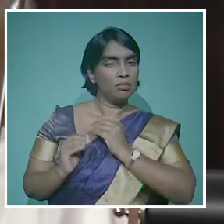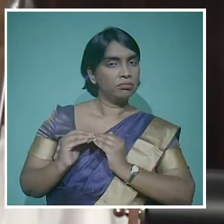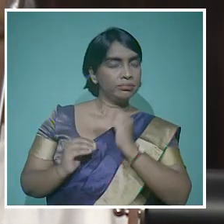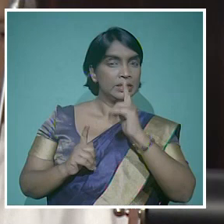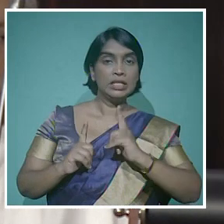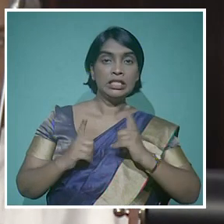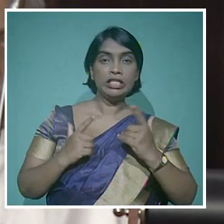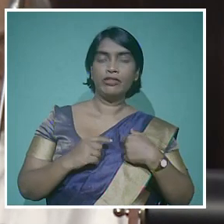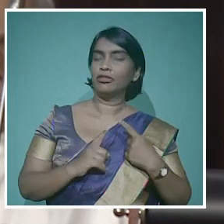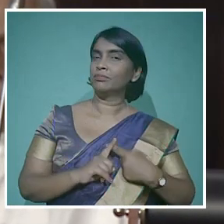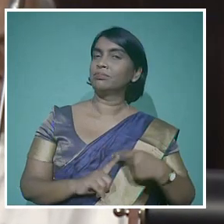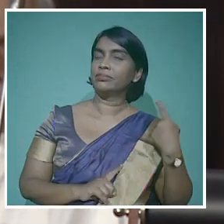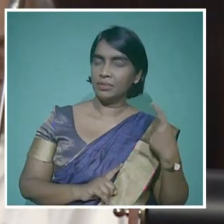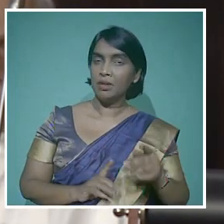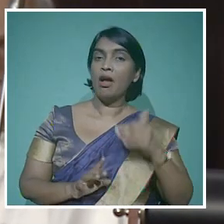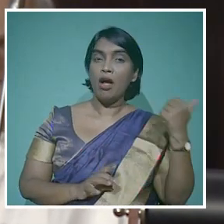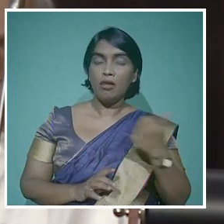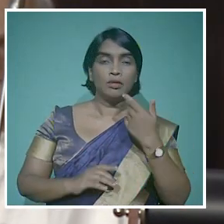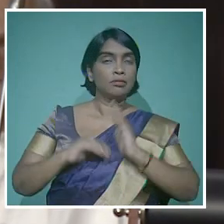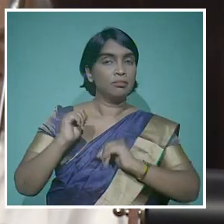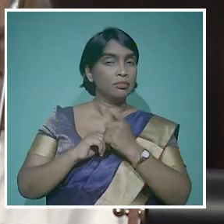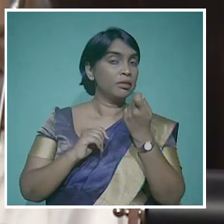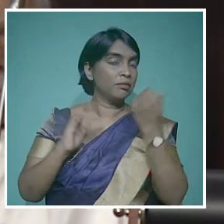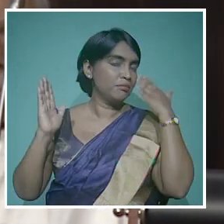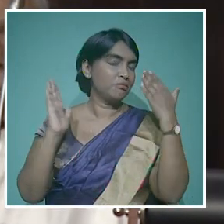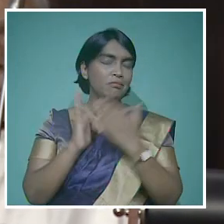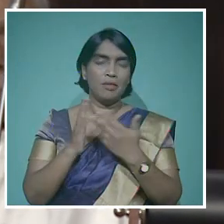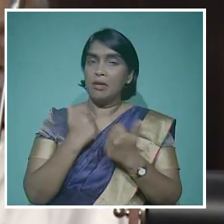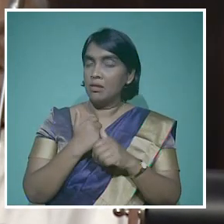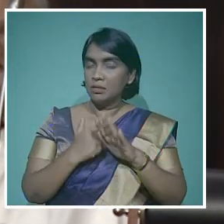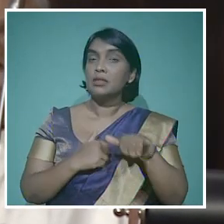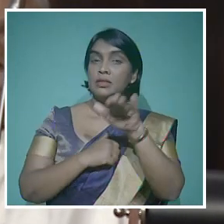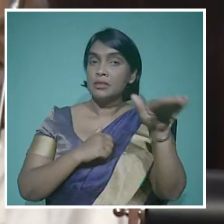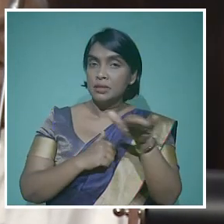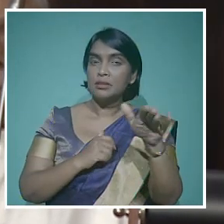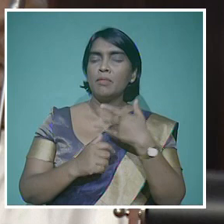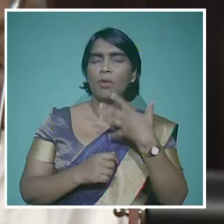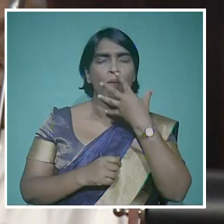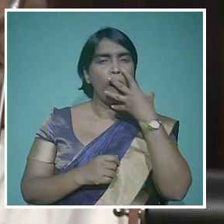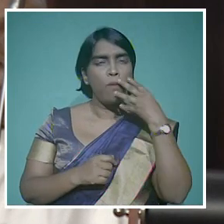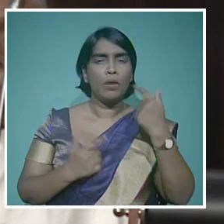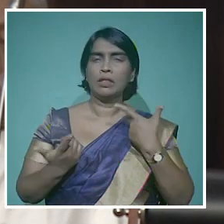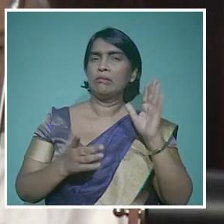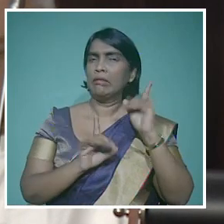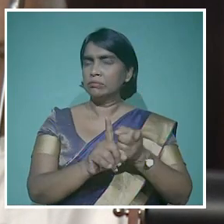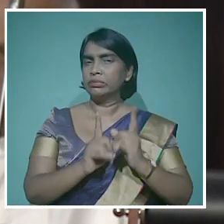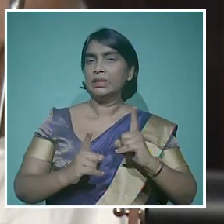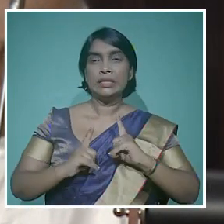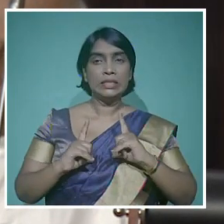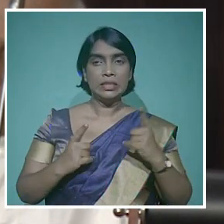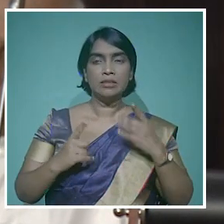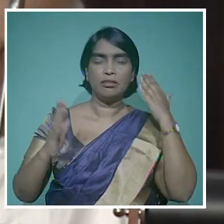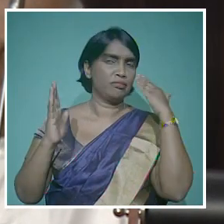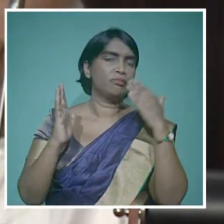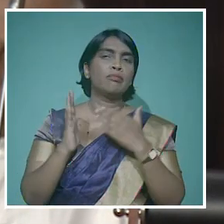ජීවන රටාවත් ඉහළ යනවා. නව ආර්ථික පදනම සැලසීමේදී සමාජයේ හුරුපුරුදුව සිටින ජීවන රටාවන්